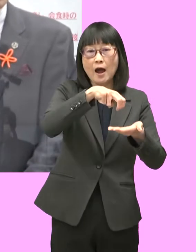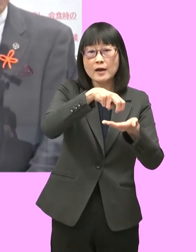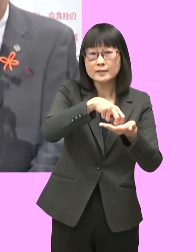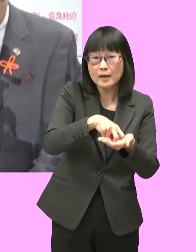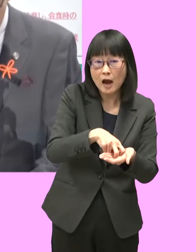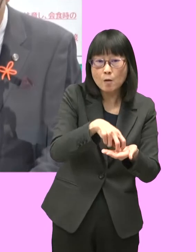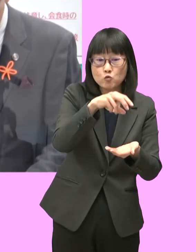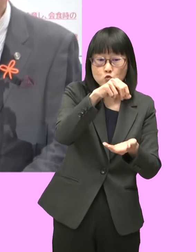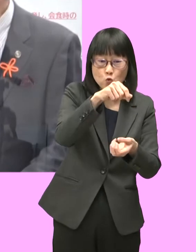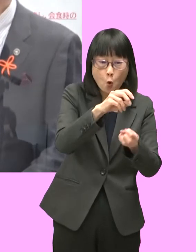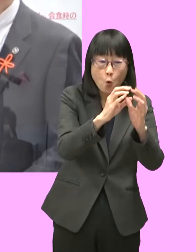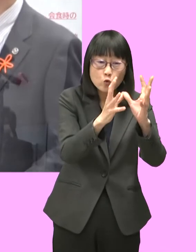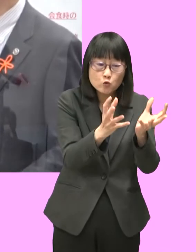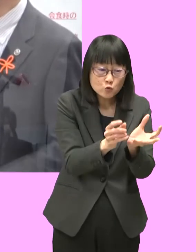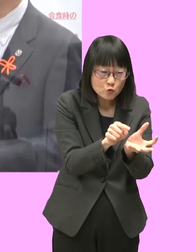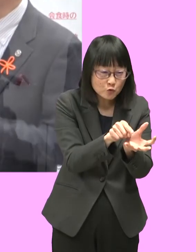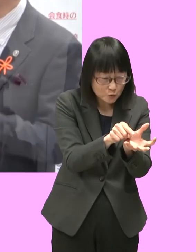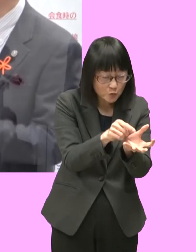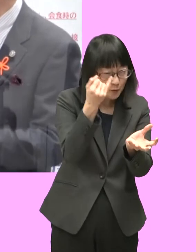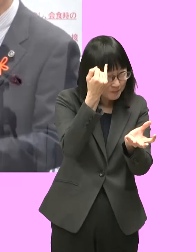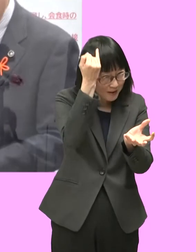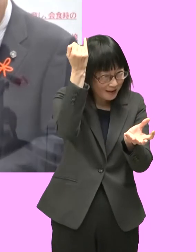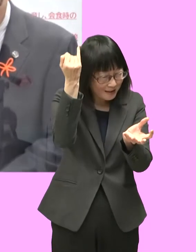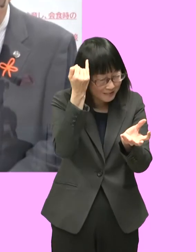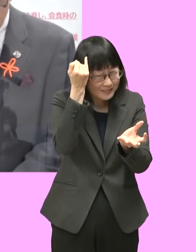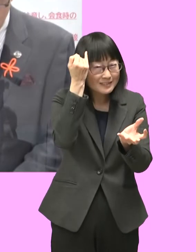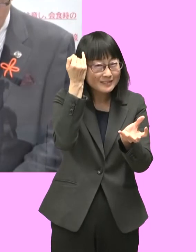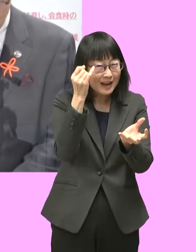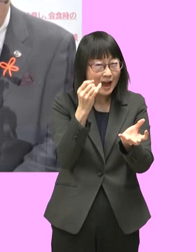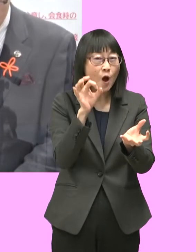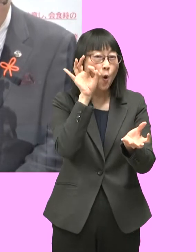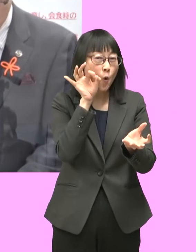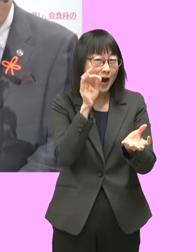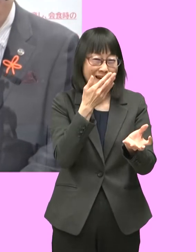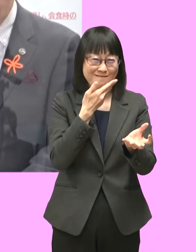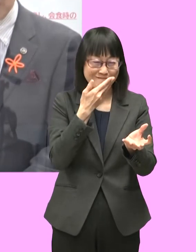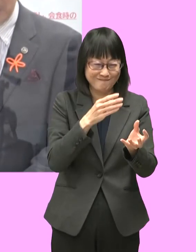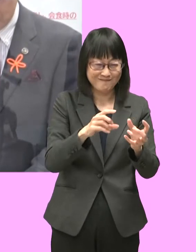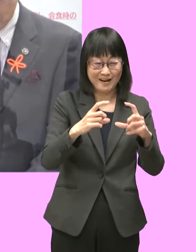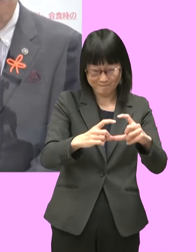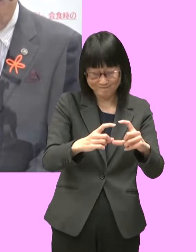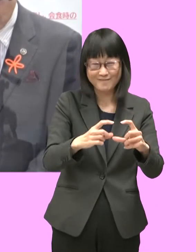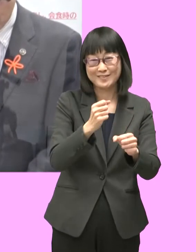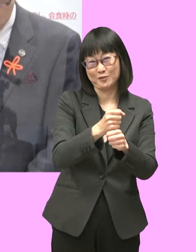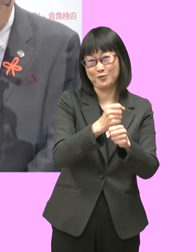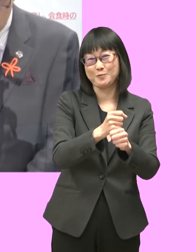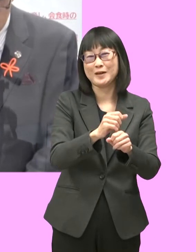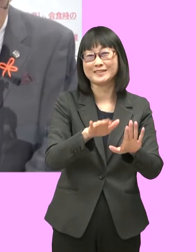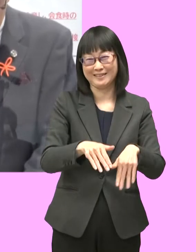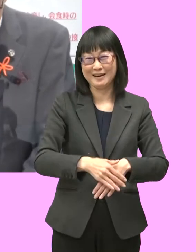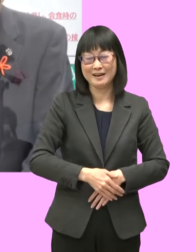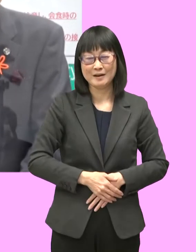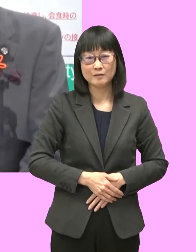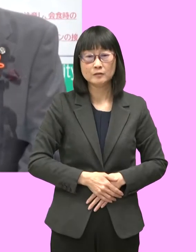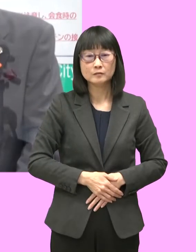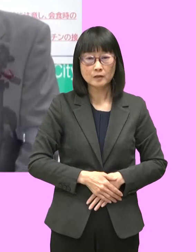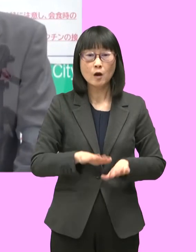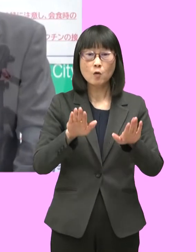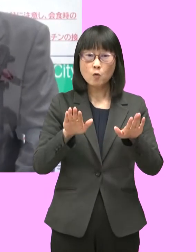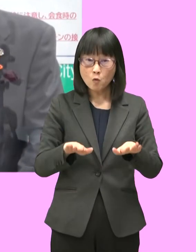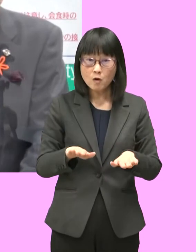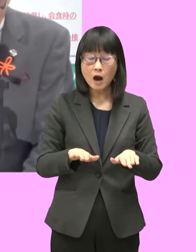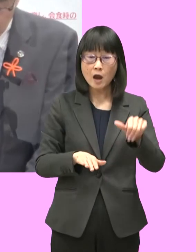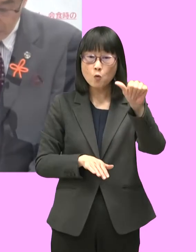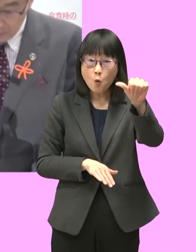サンドを作っていただきました。まあ、今回はこの5商品が、認証されたというものであります。